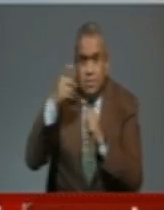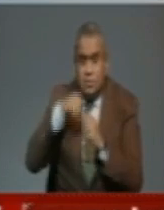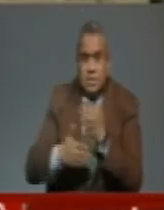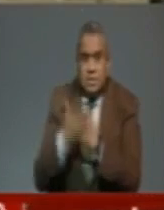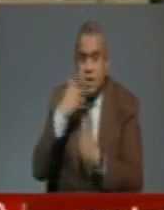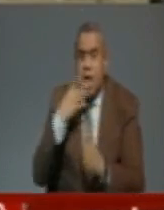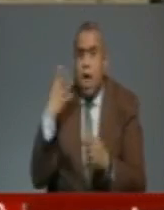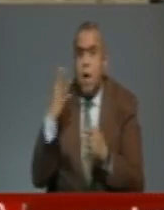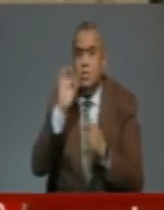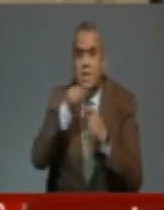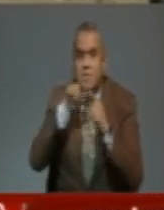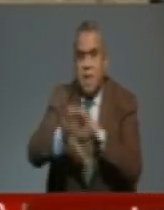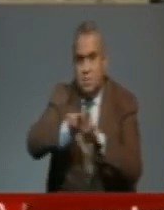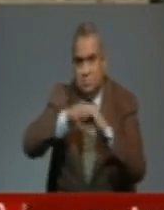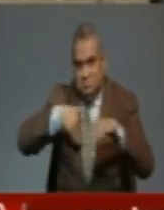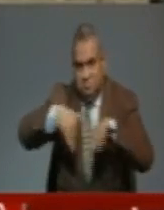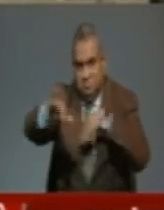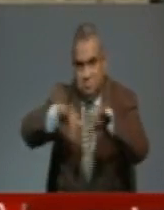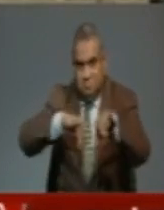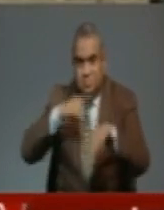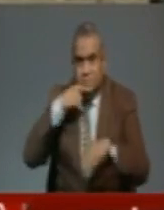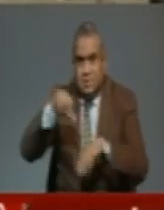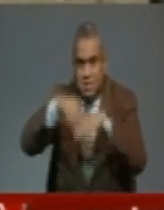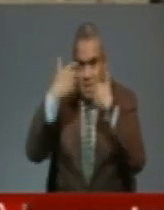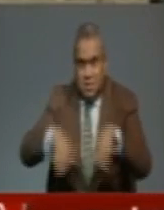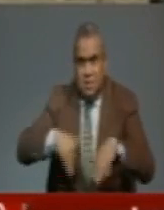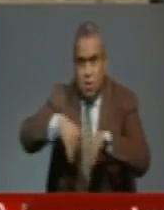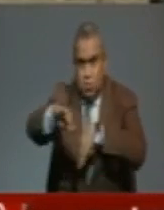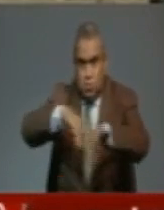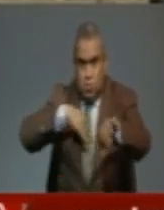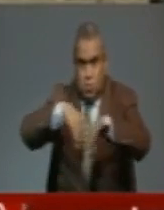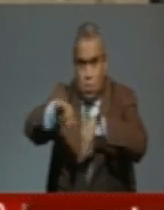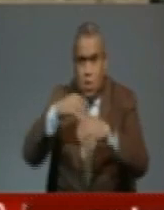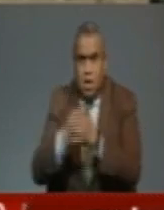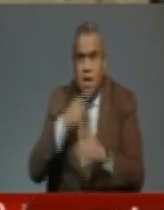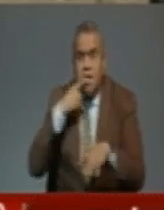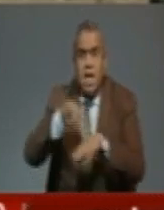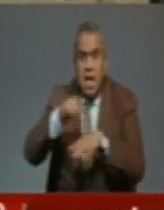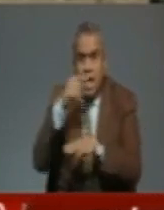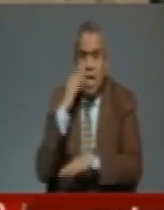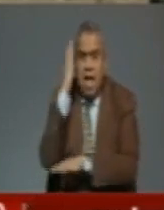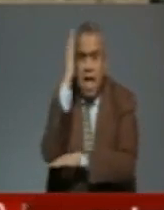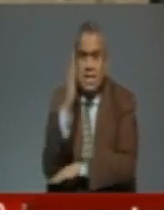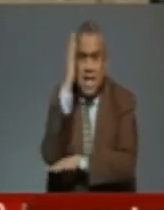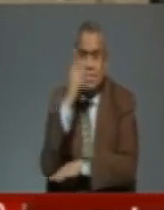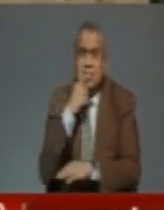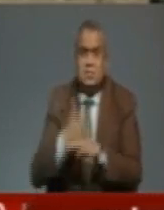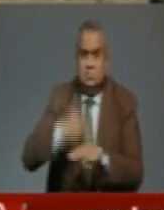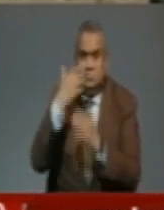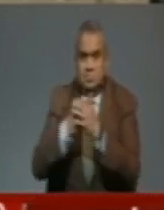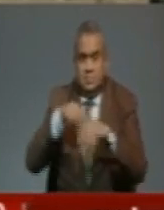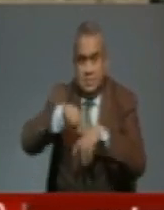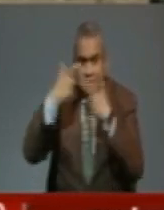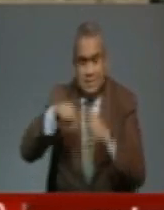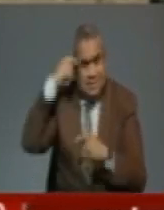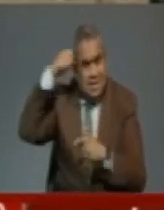94%. اعمال الطرق يا فندم زي ما قلت لحضرتك طرق خرسانيه باحدث معدات فرش الخرسانه في